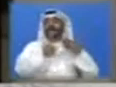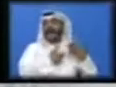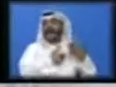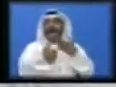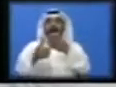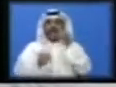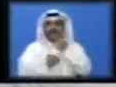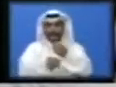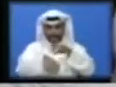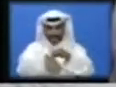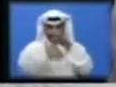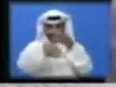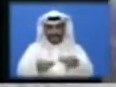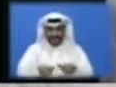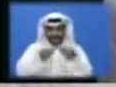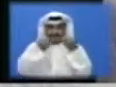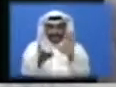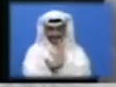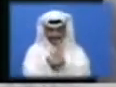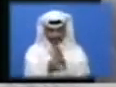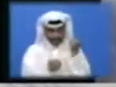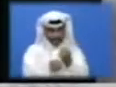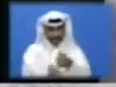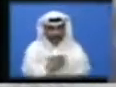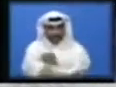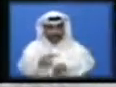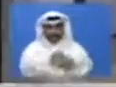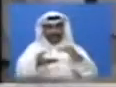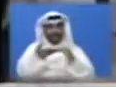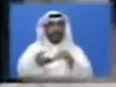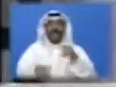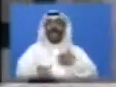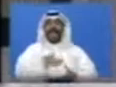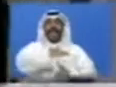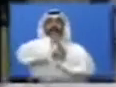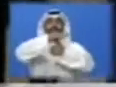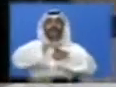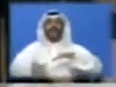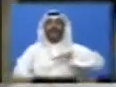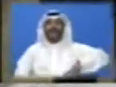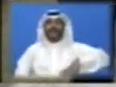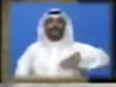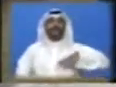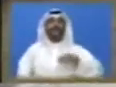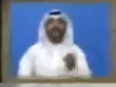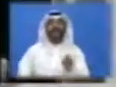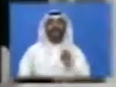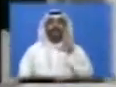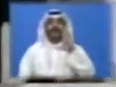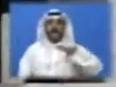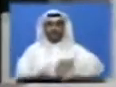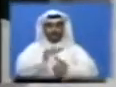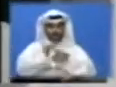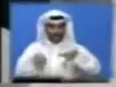الإنساني تكريما هاما ومعززا لجهود وإسهامات سمو الأمير الشيخ صباح الأحمد الجابر الصباح أمير